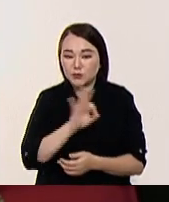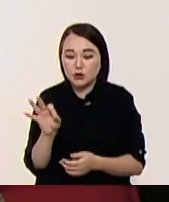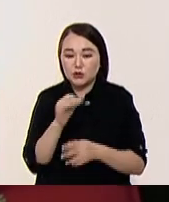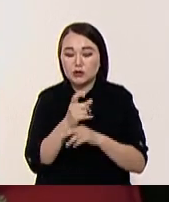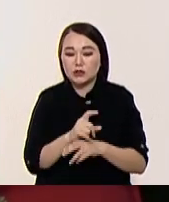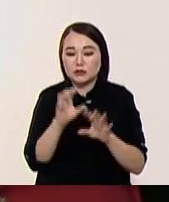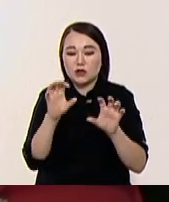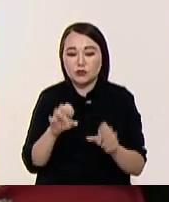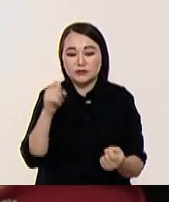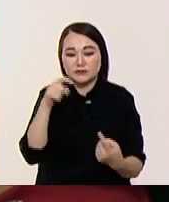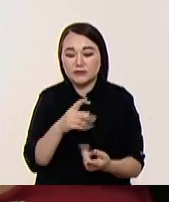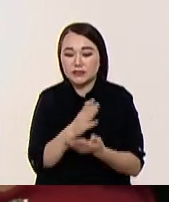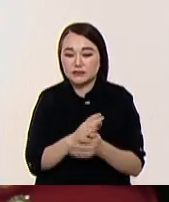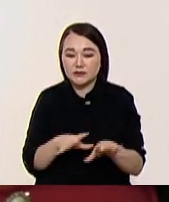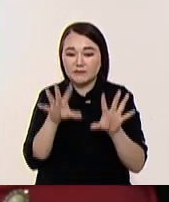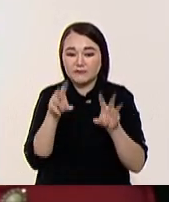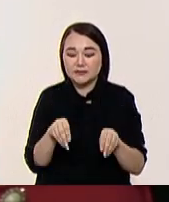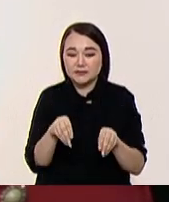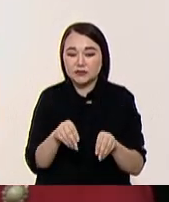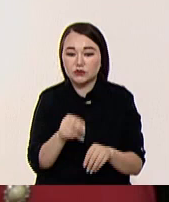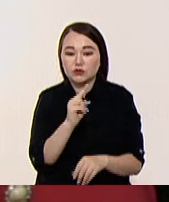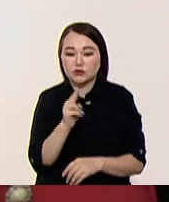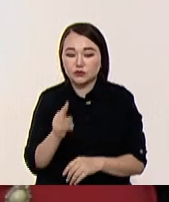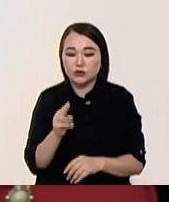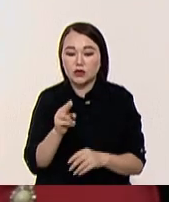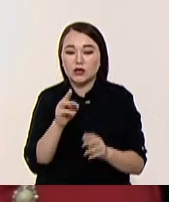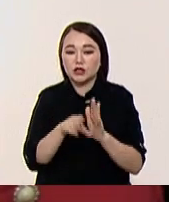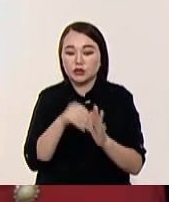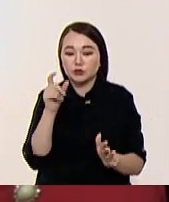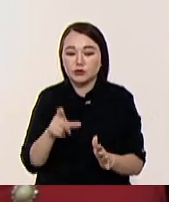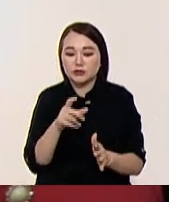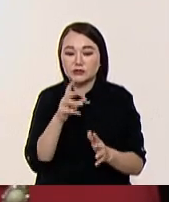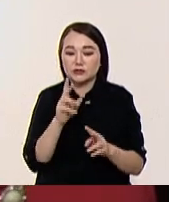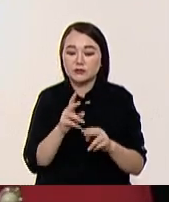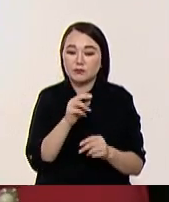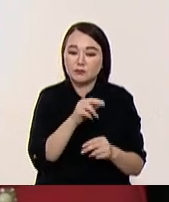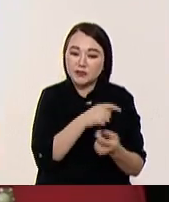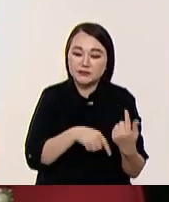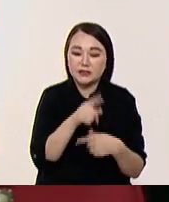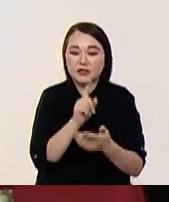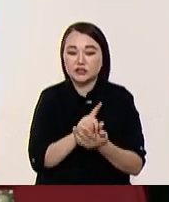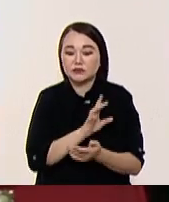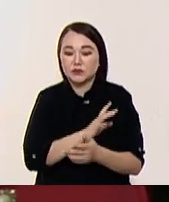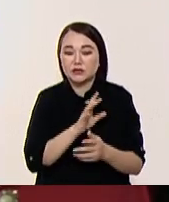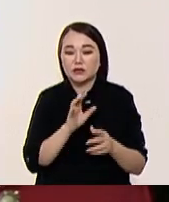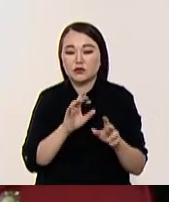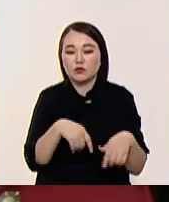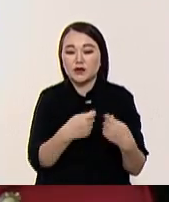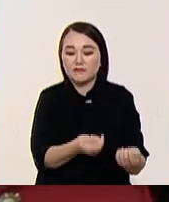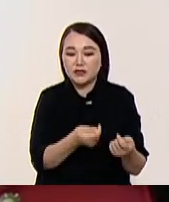соответствующее законодательство, по которому все, кто до депутатства имели бизнес, они все должны передавать под